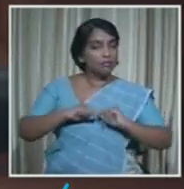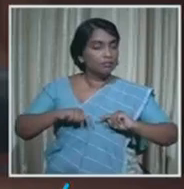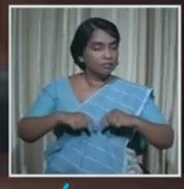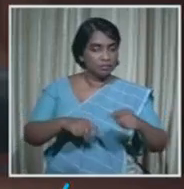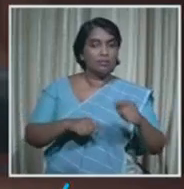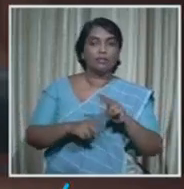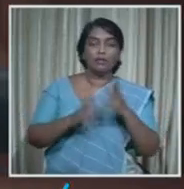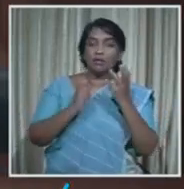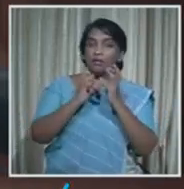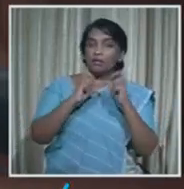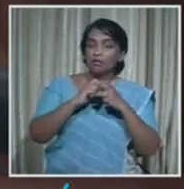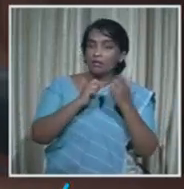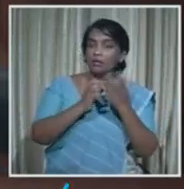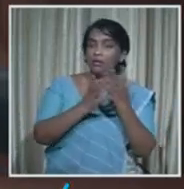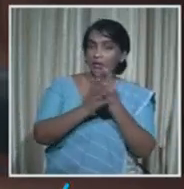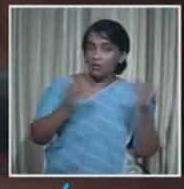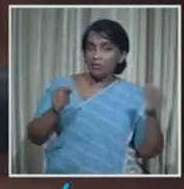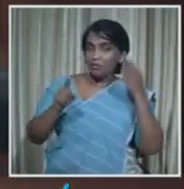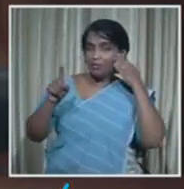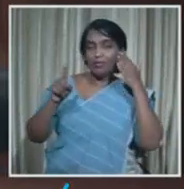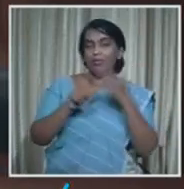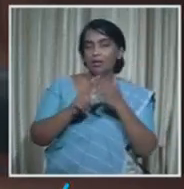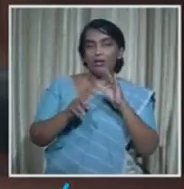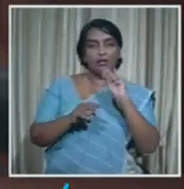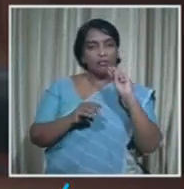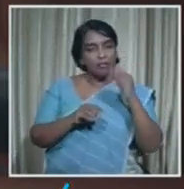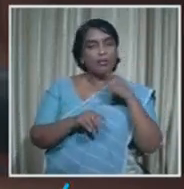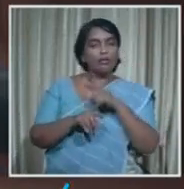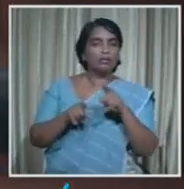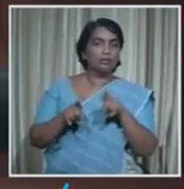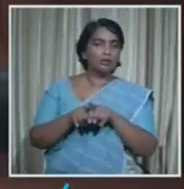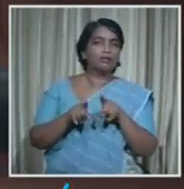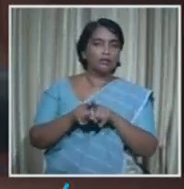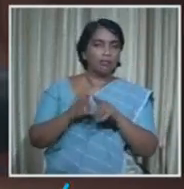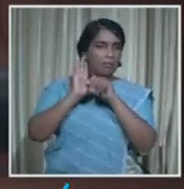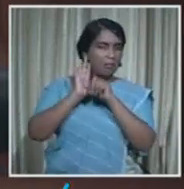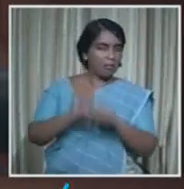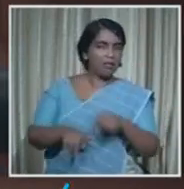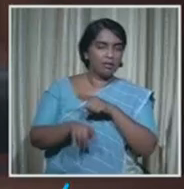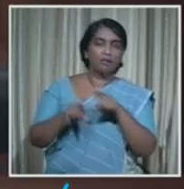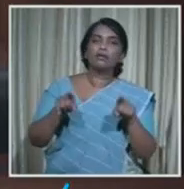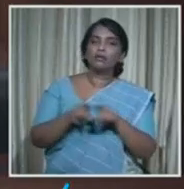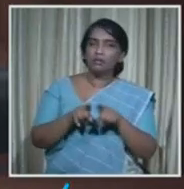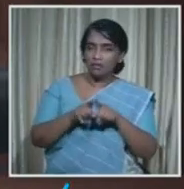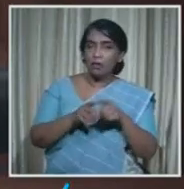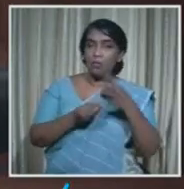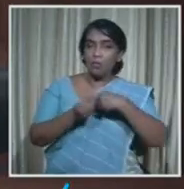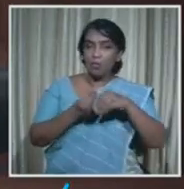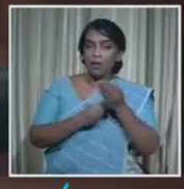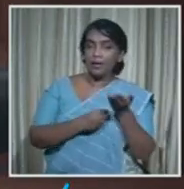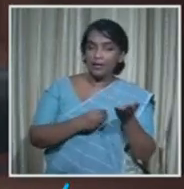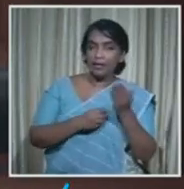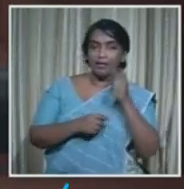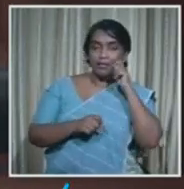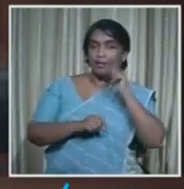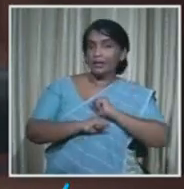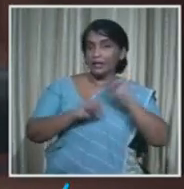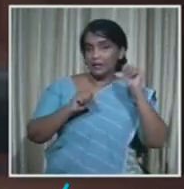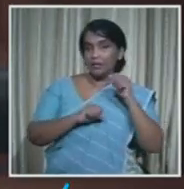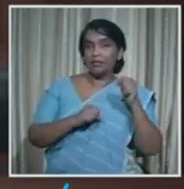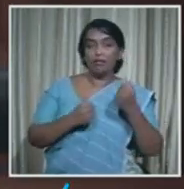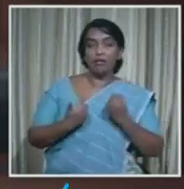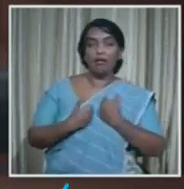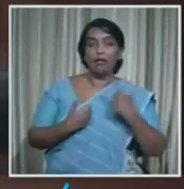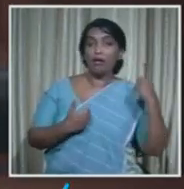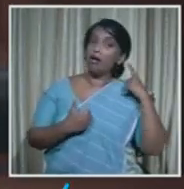ඒවා විසඳීමේ දිශාව වෙනුවට යම් ප්‍රමාණයකට ඔවුන් හැඩ්ලුවට ලක් කරන පොහොර ඉල්ලනකොට ගොවි ජනතාව ප්‍රකාශ කරා මට